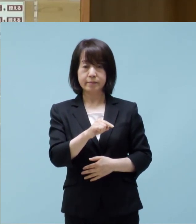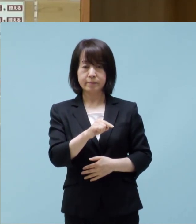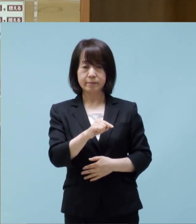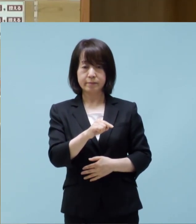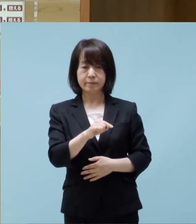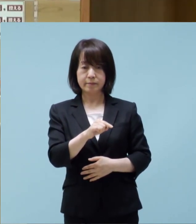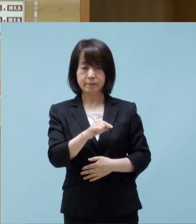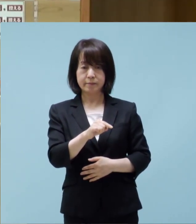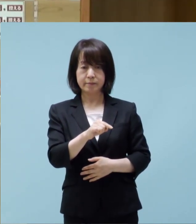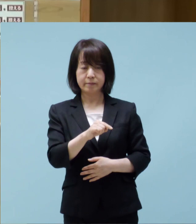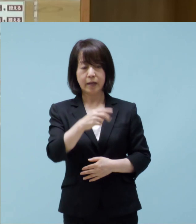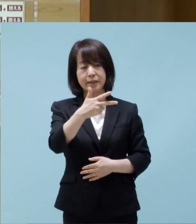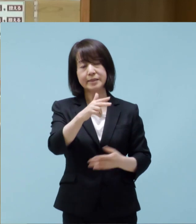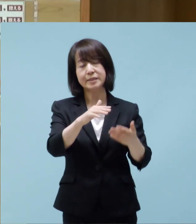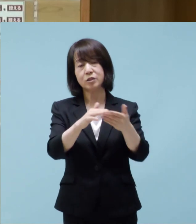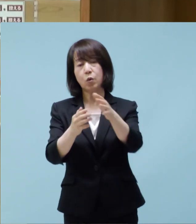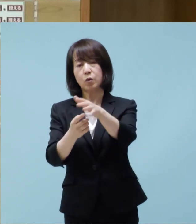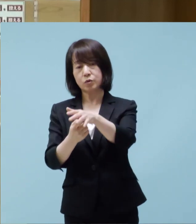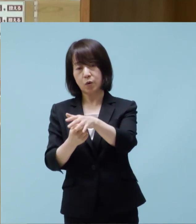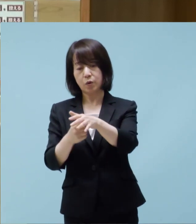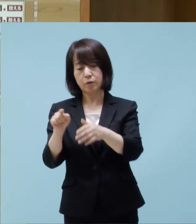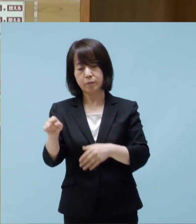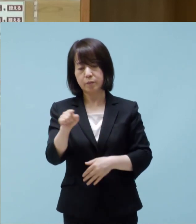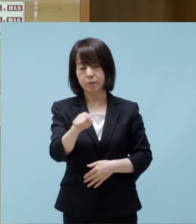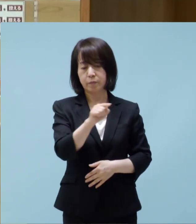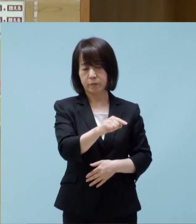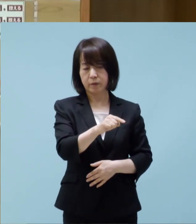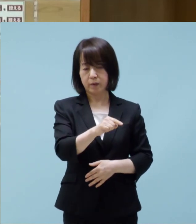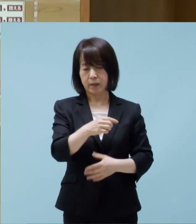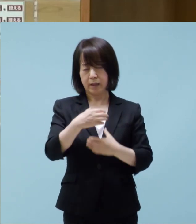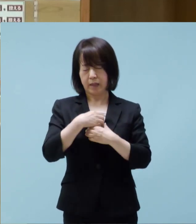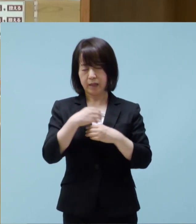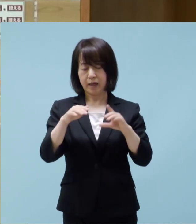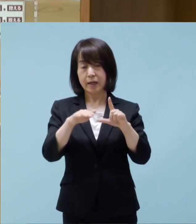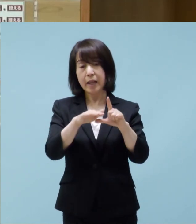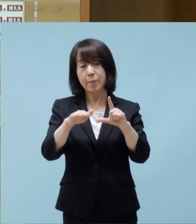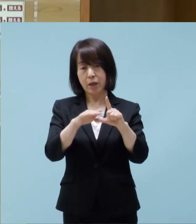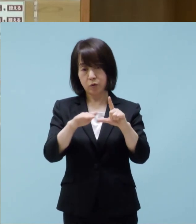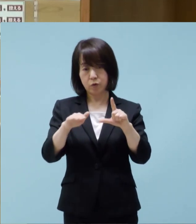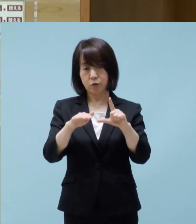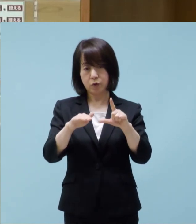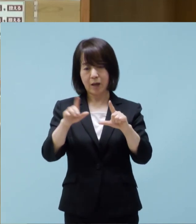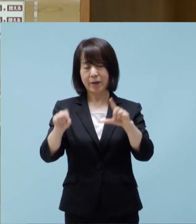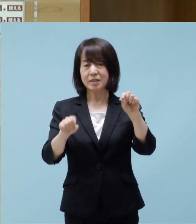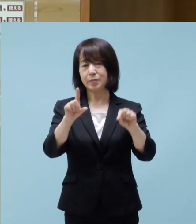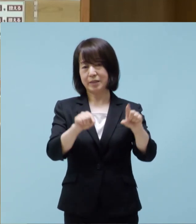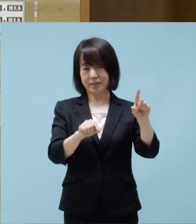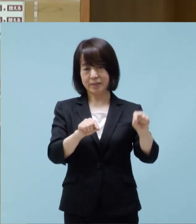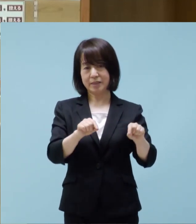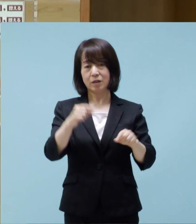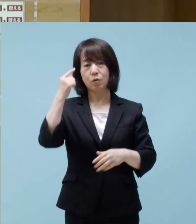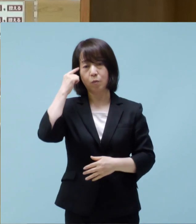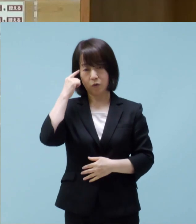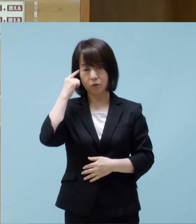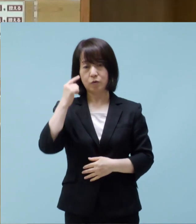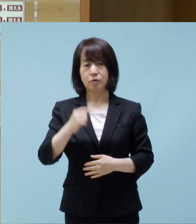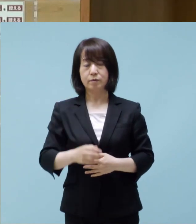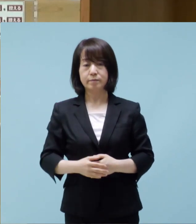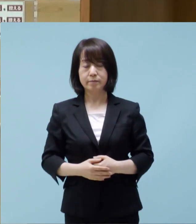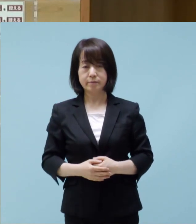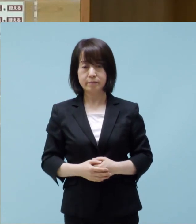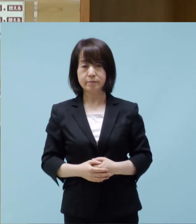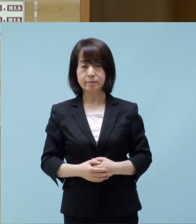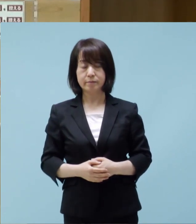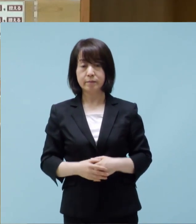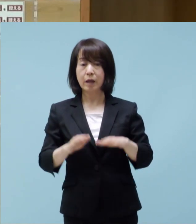市町村ごとにですね、警戒のレベルが違うということは正直あるのかなというふうには思っておりますが、ただ、まあ、今回の事例の